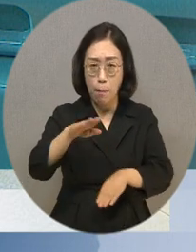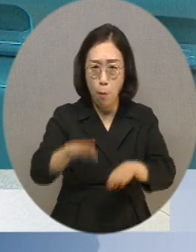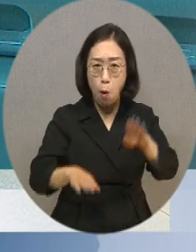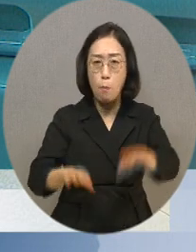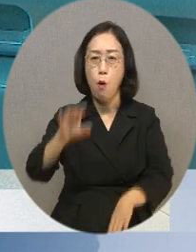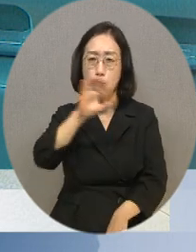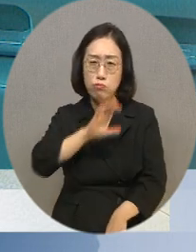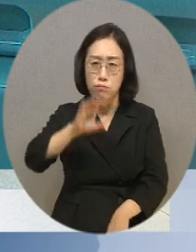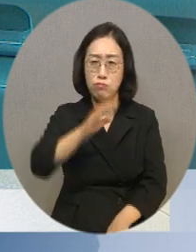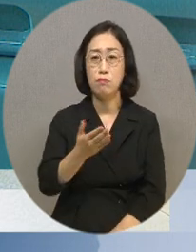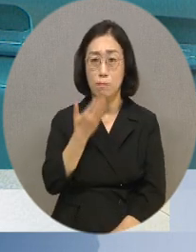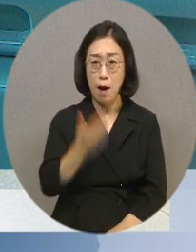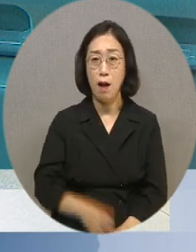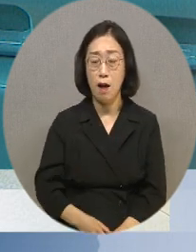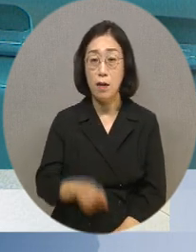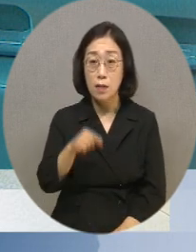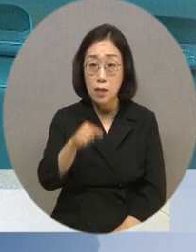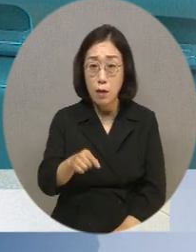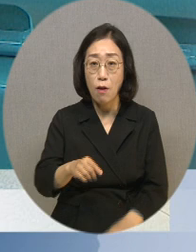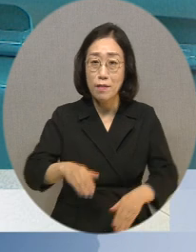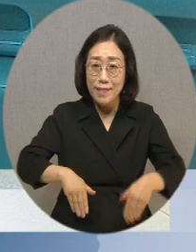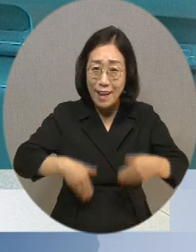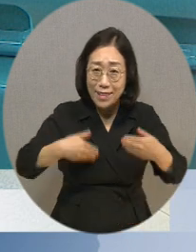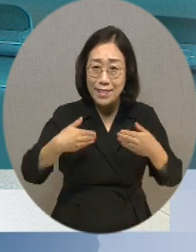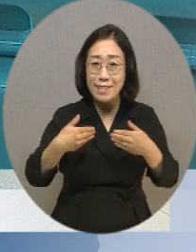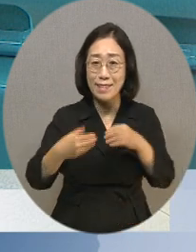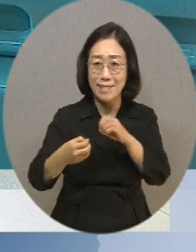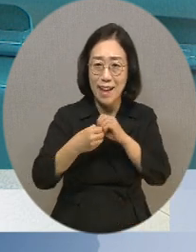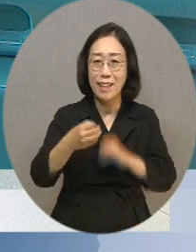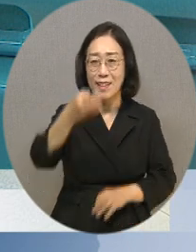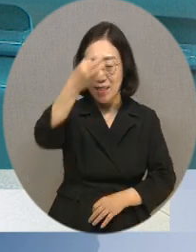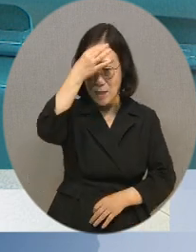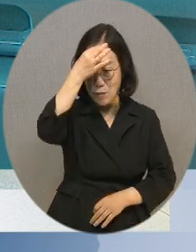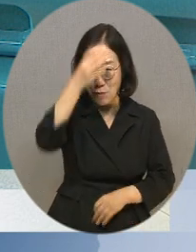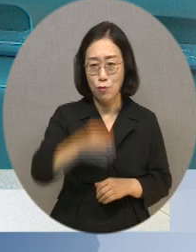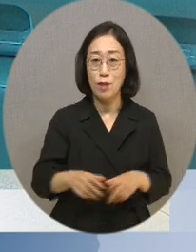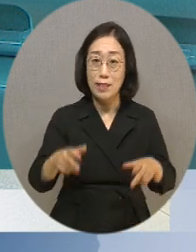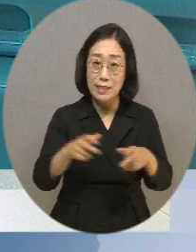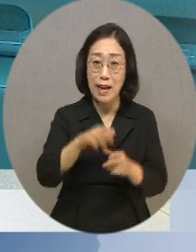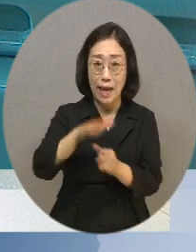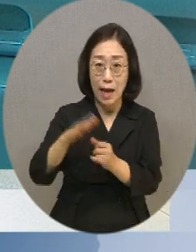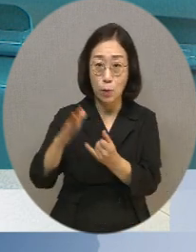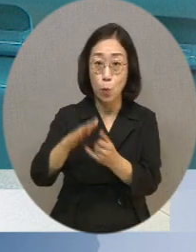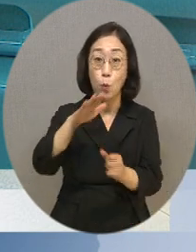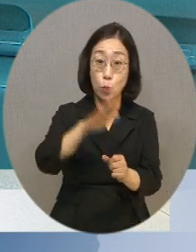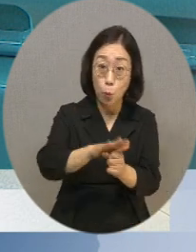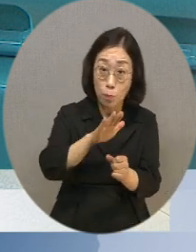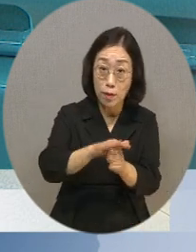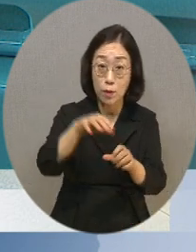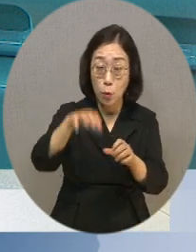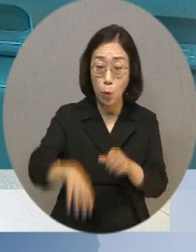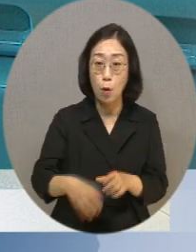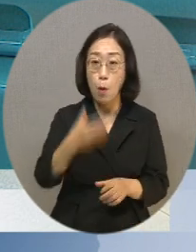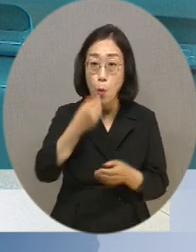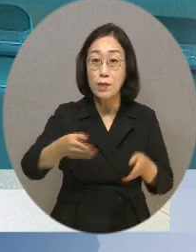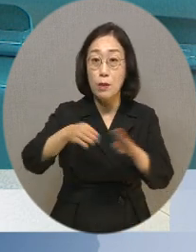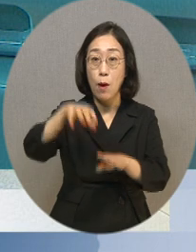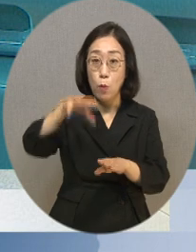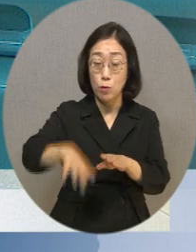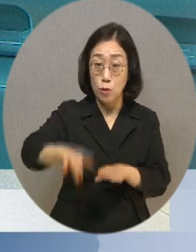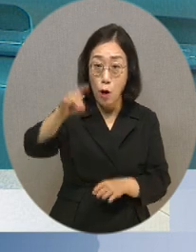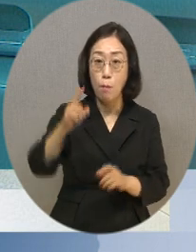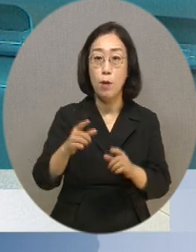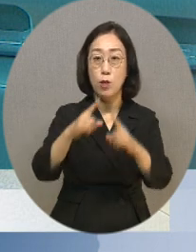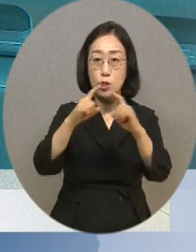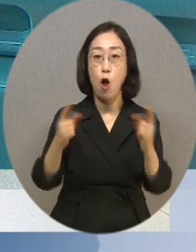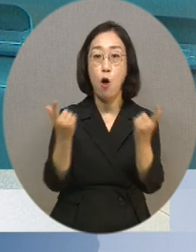이어가고 있습니다. 따뜻한 기술로 장애아동의 보행치료를 돕는 로봇이 서울시 장애인복지관 최초로